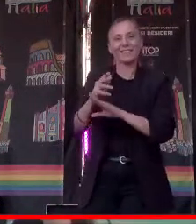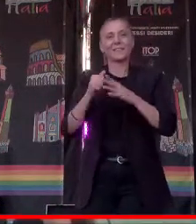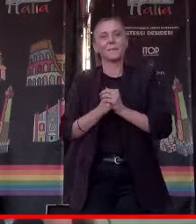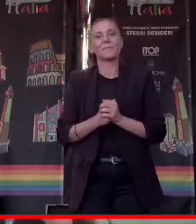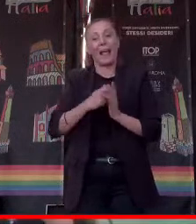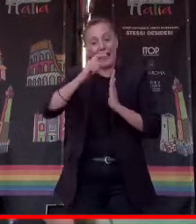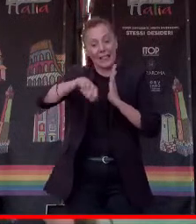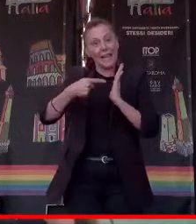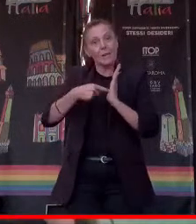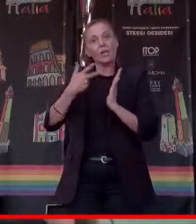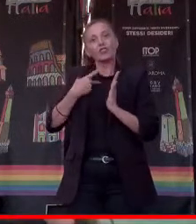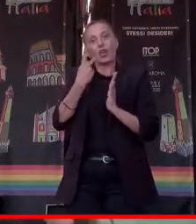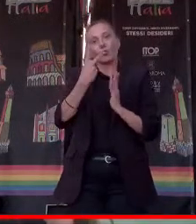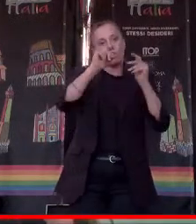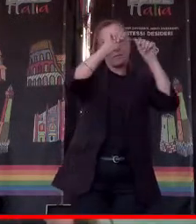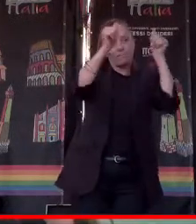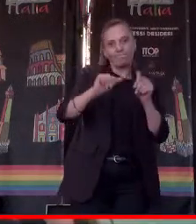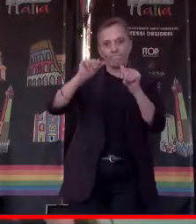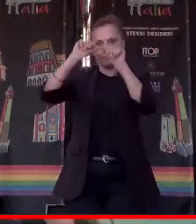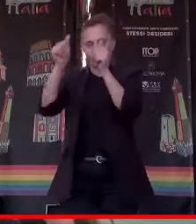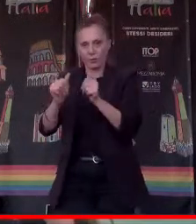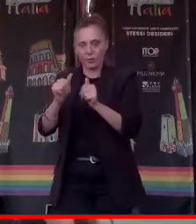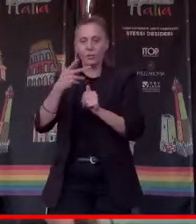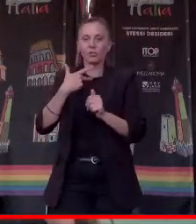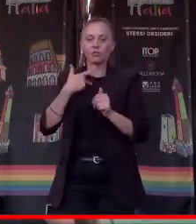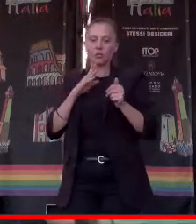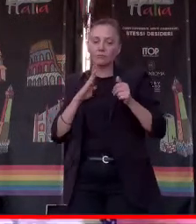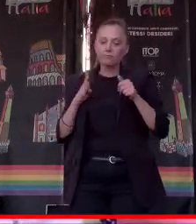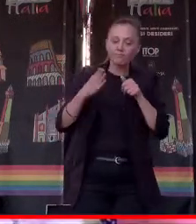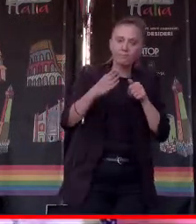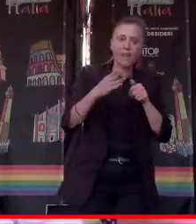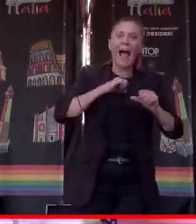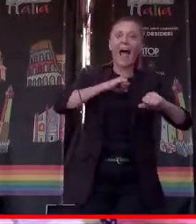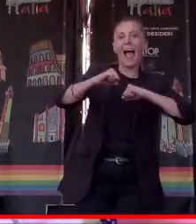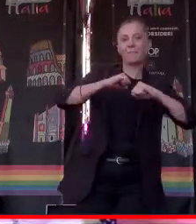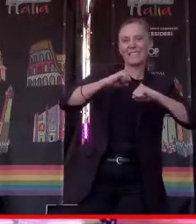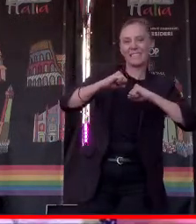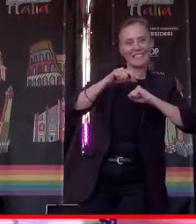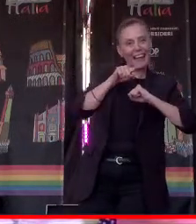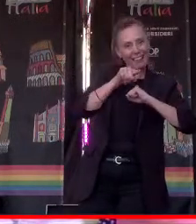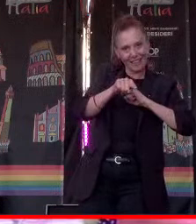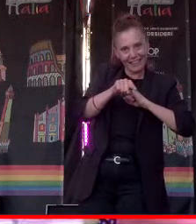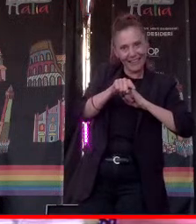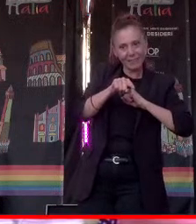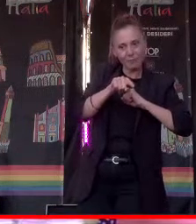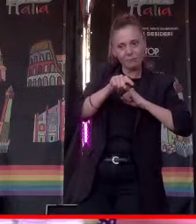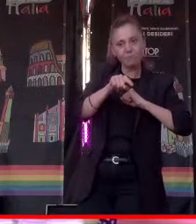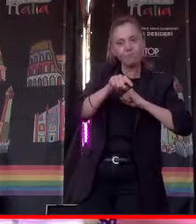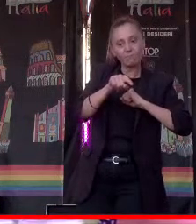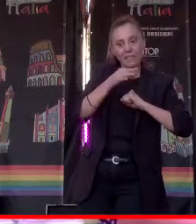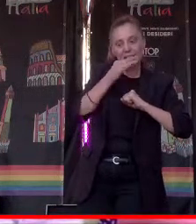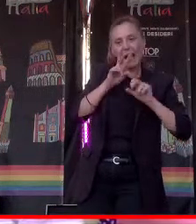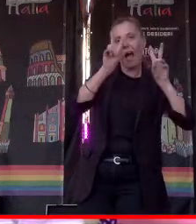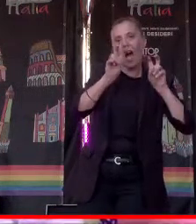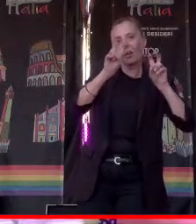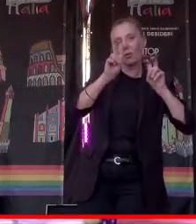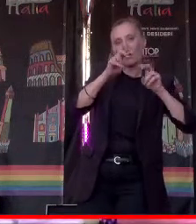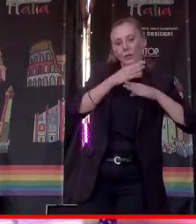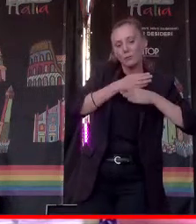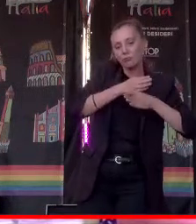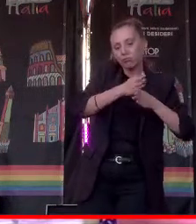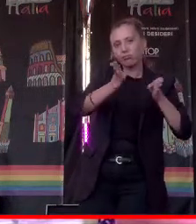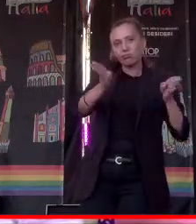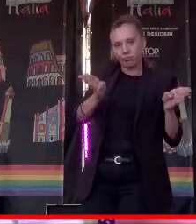due aspetti. Evidentemente sempre un aspetto amministrativo. Aspetto amministrativo che tocca più o meno tutti gli argomenti che ho sentito